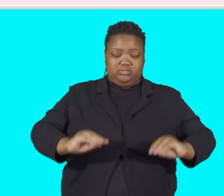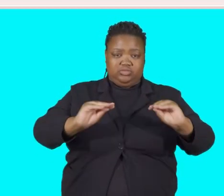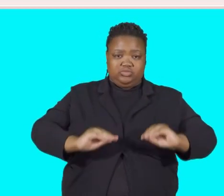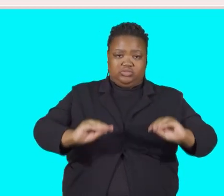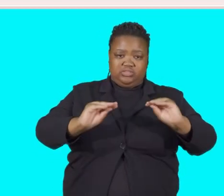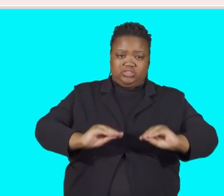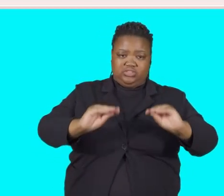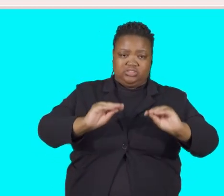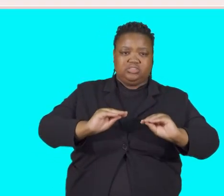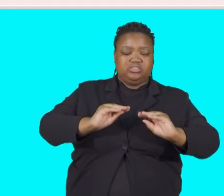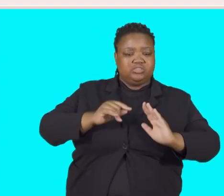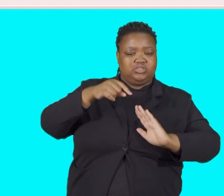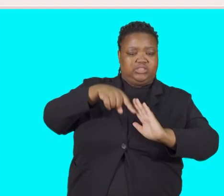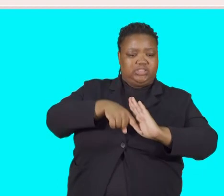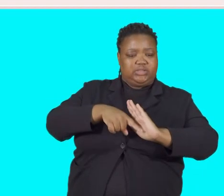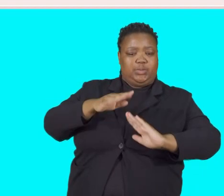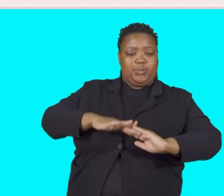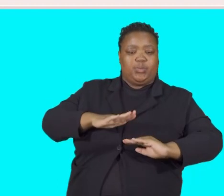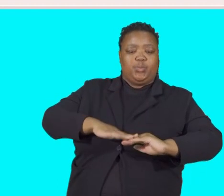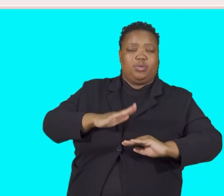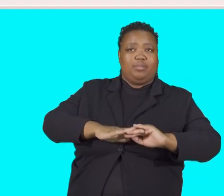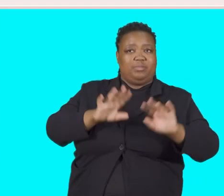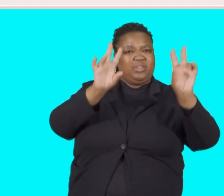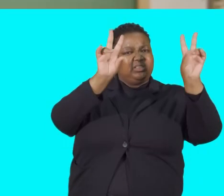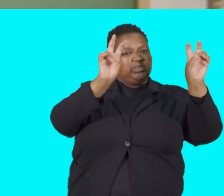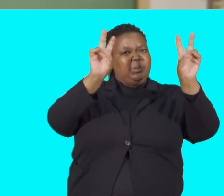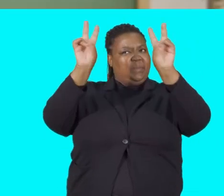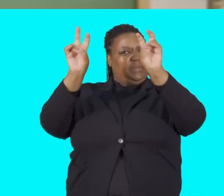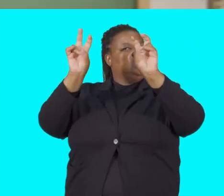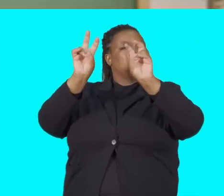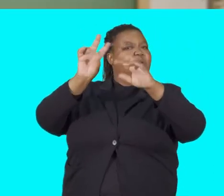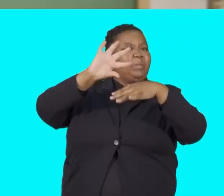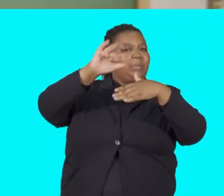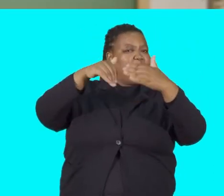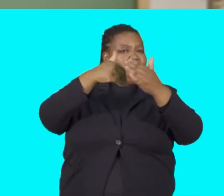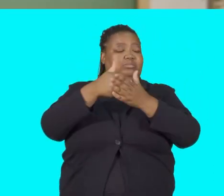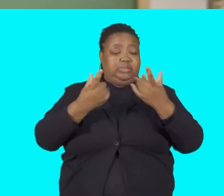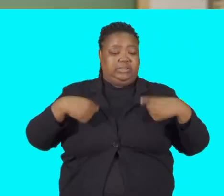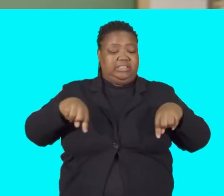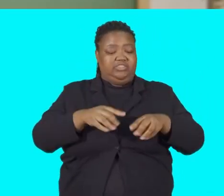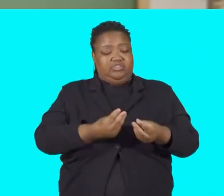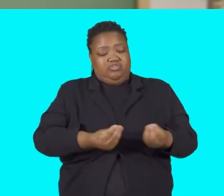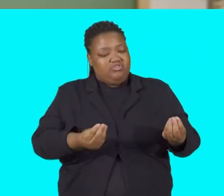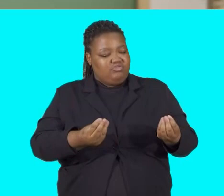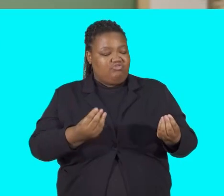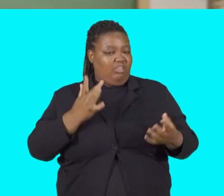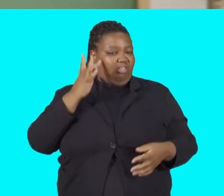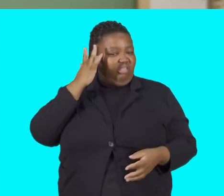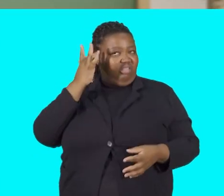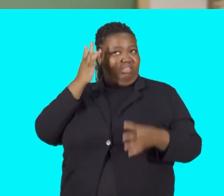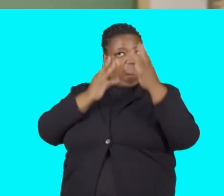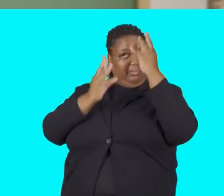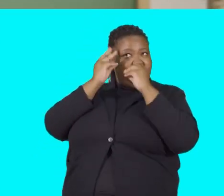olunzulu kuzo zonke iinkalo zemixholo ngoba sifuna abantwana bethu bafunde ngokunzulu kwenzela kugxiniswe